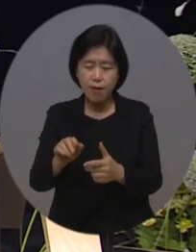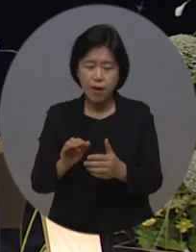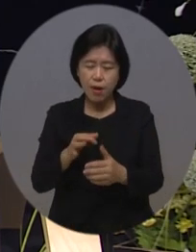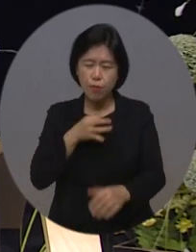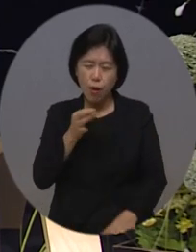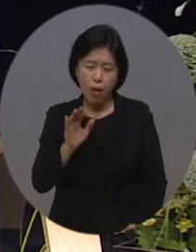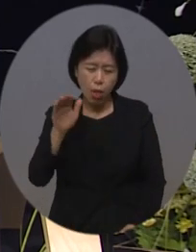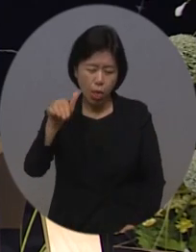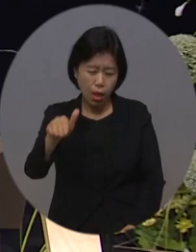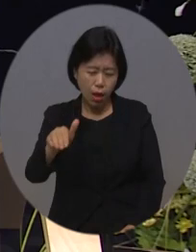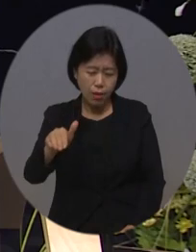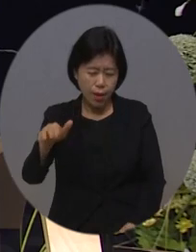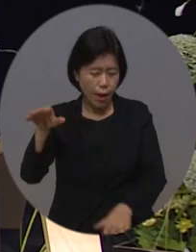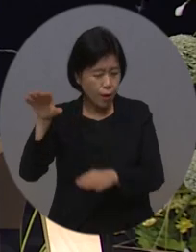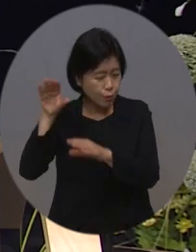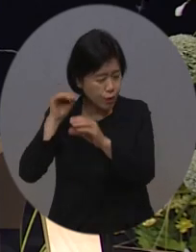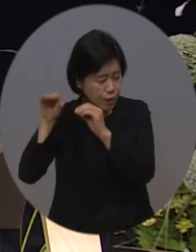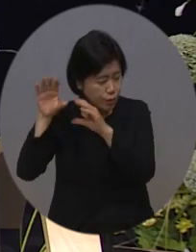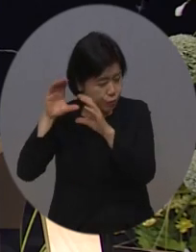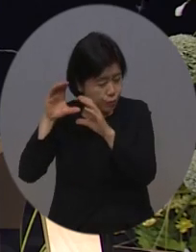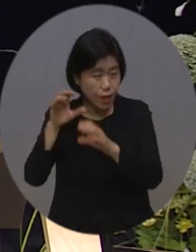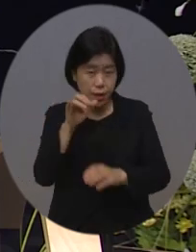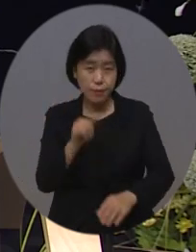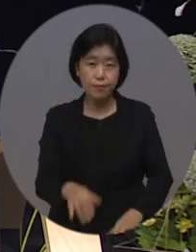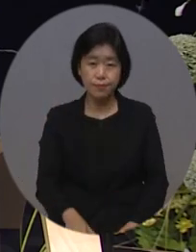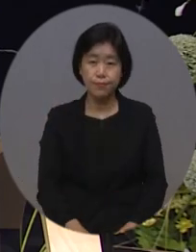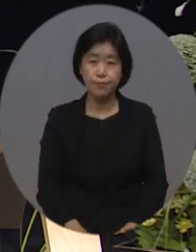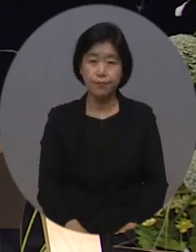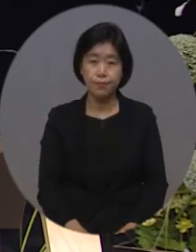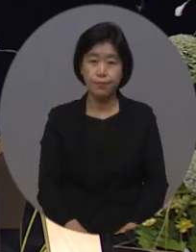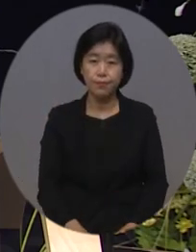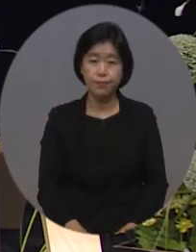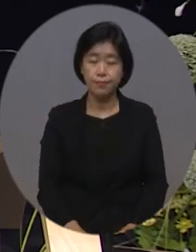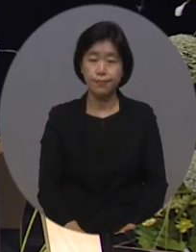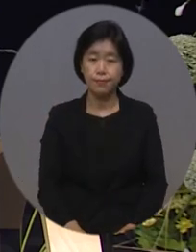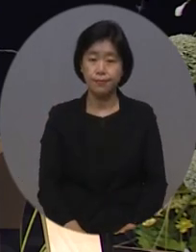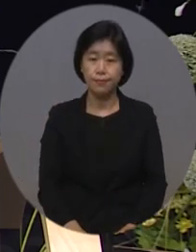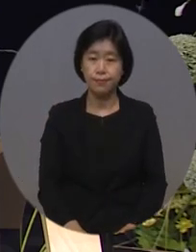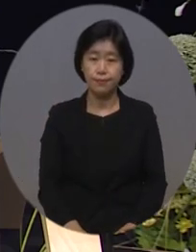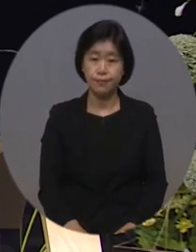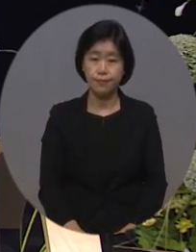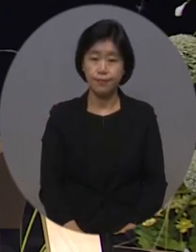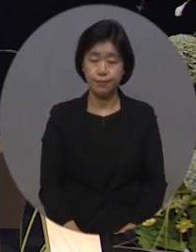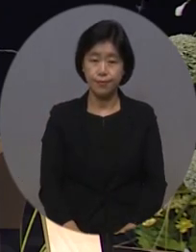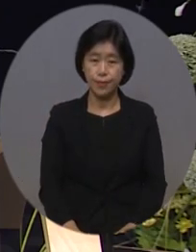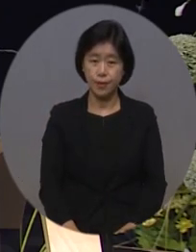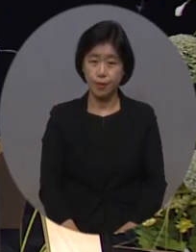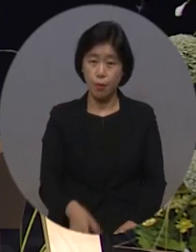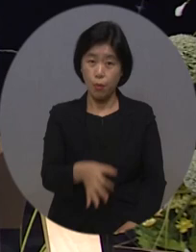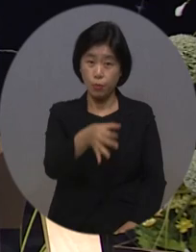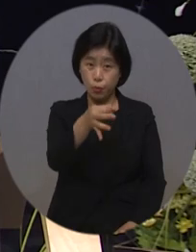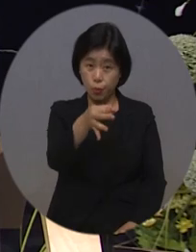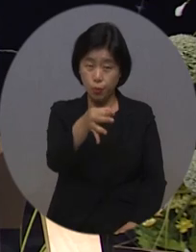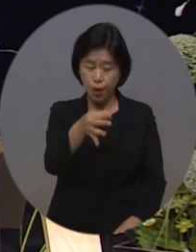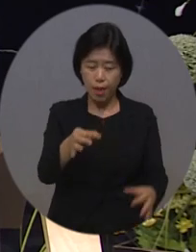이리하여 시인은 경제적 가치만으로 여겨지던 화폐에 더불어 인정을 부여하고